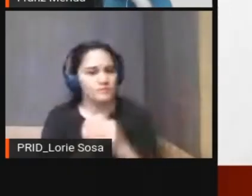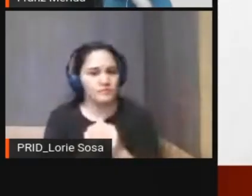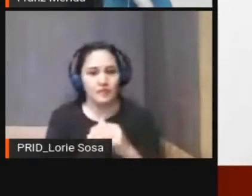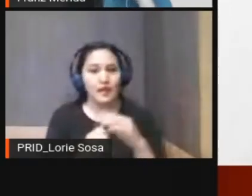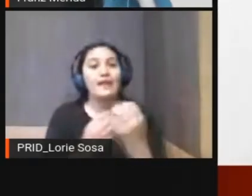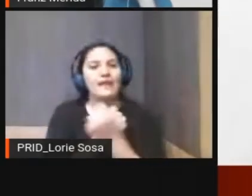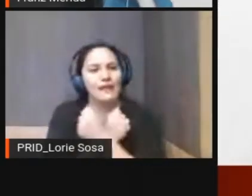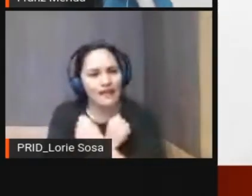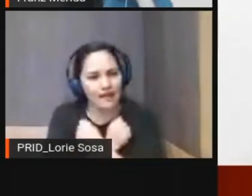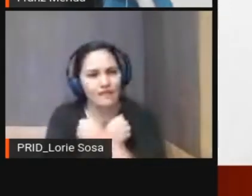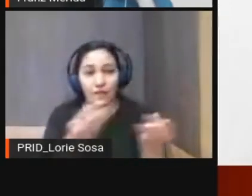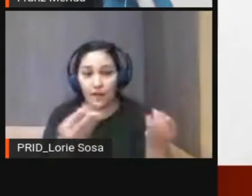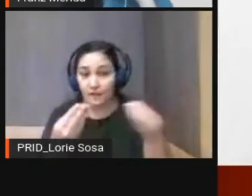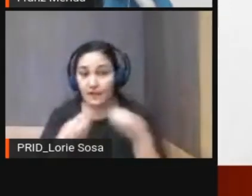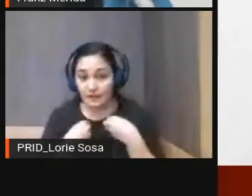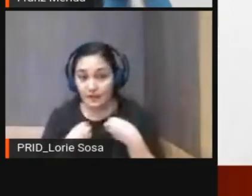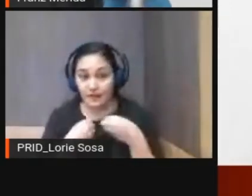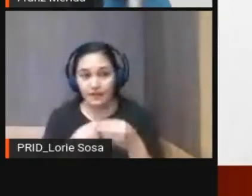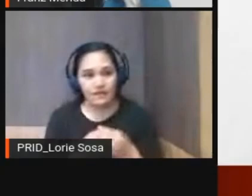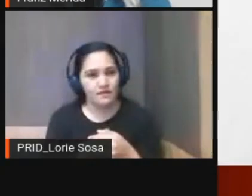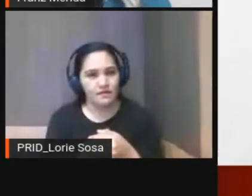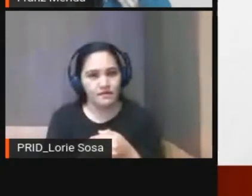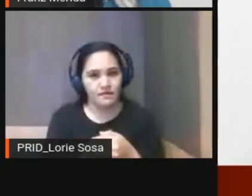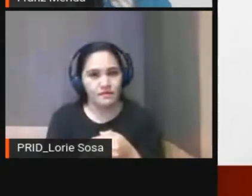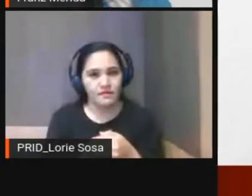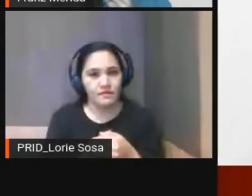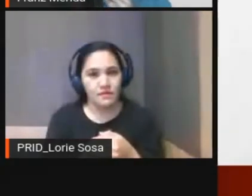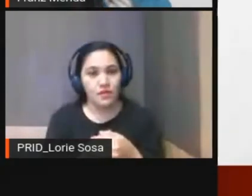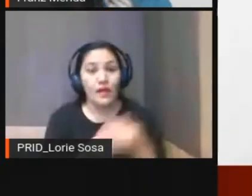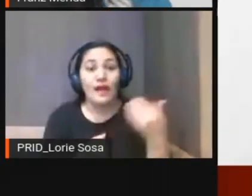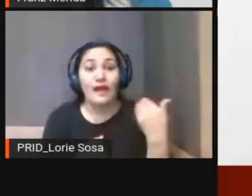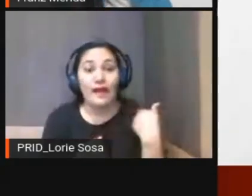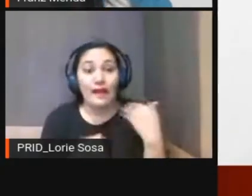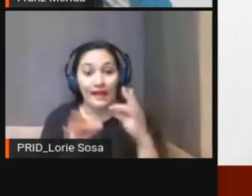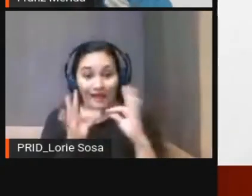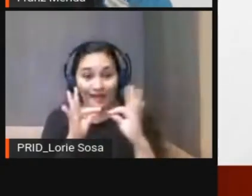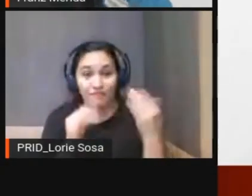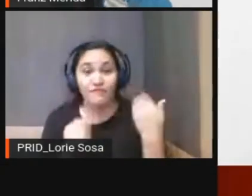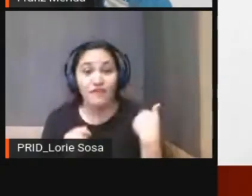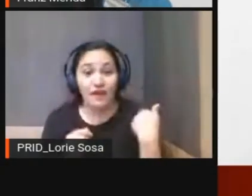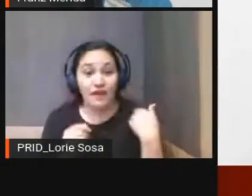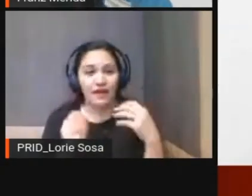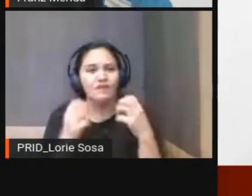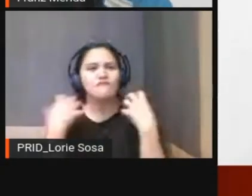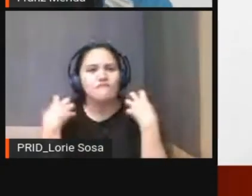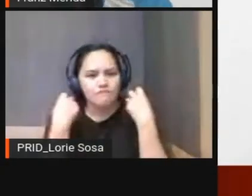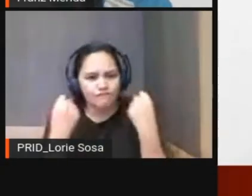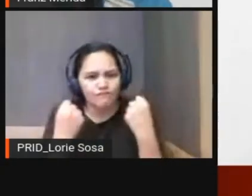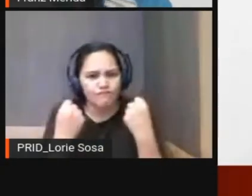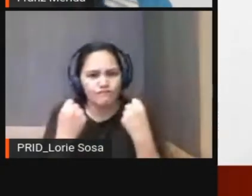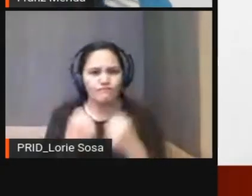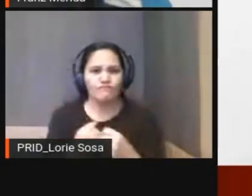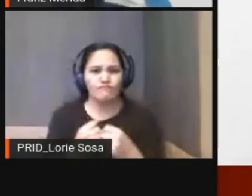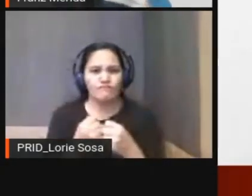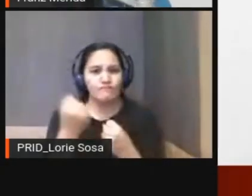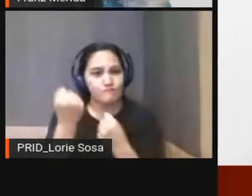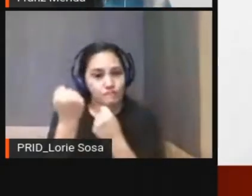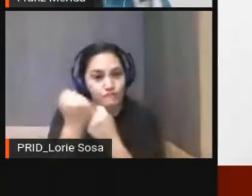kung may strong support system yung isang PWD na bata